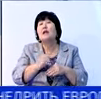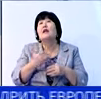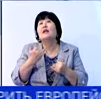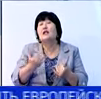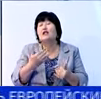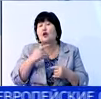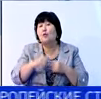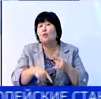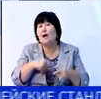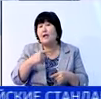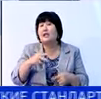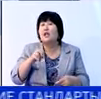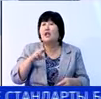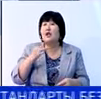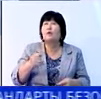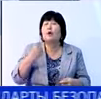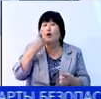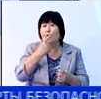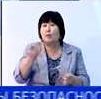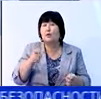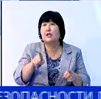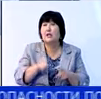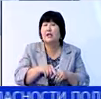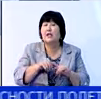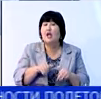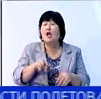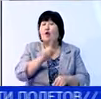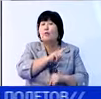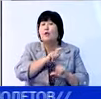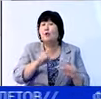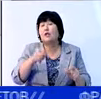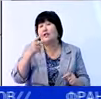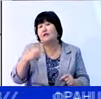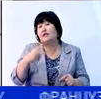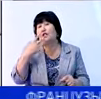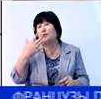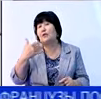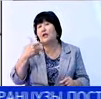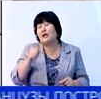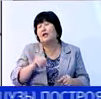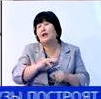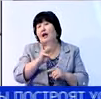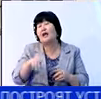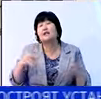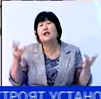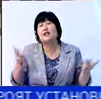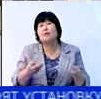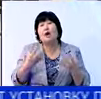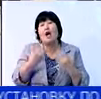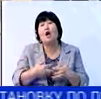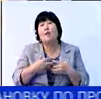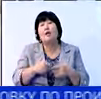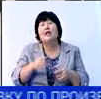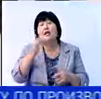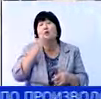лечение последствий лепры, предупреждение рецидивов. Медучреждение на 25 гектарах оснащено необходимым оборудованием